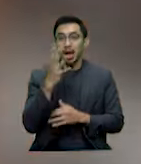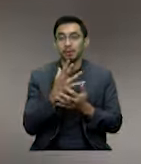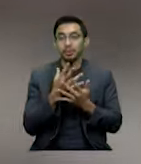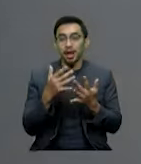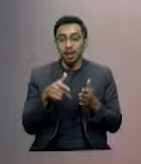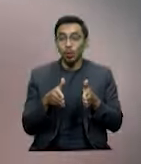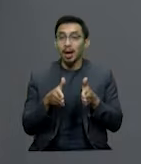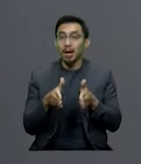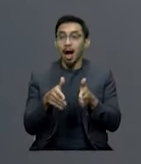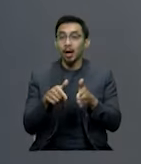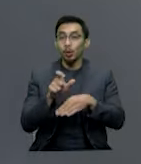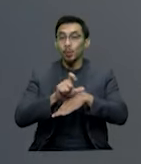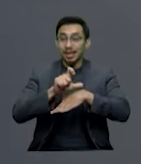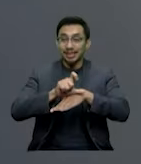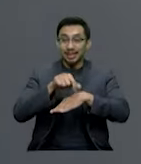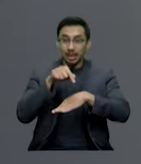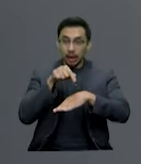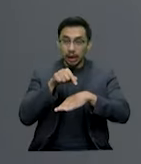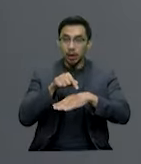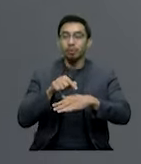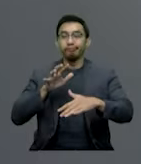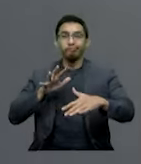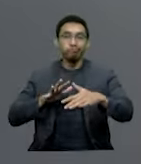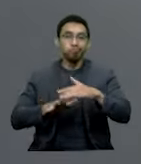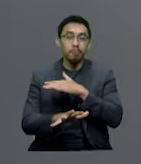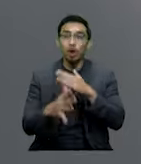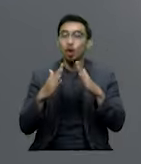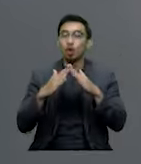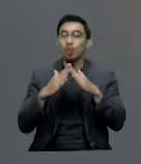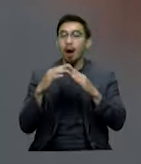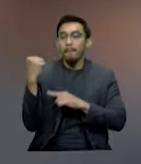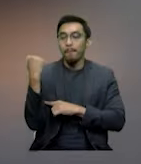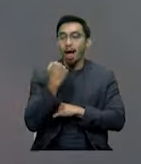Timur menggeruduk rumah terduga pelaku pelecehan seksual terhadap 7 anak.